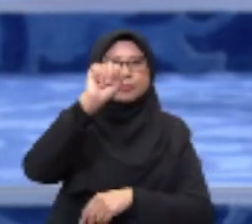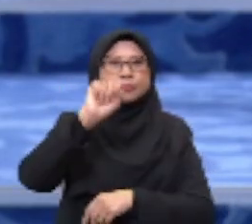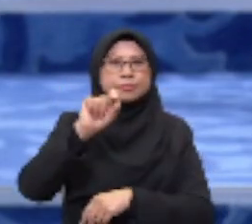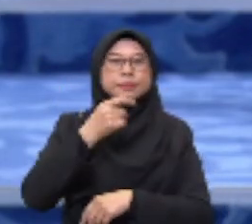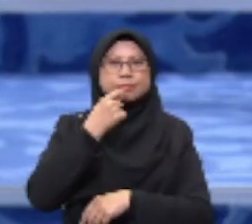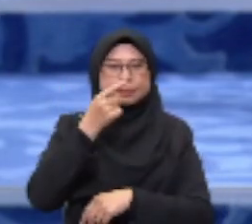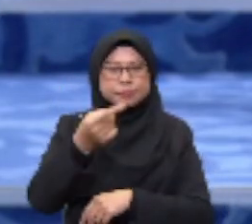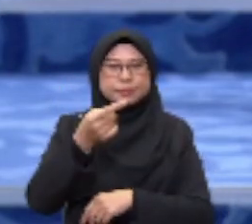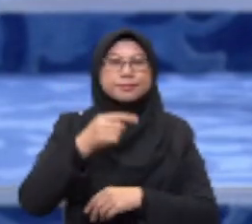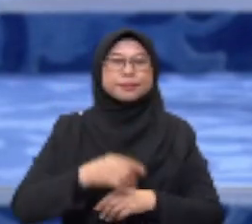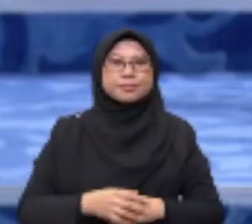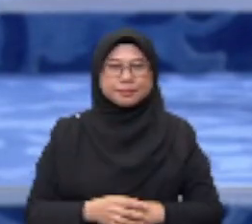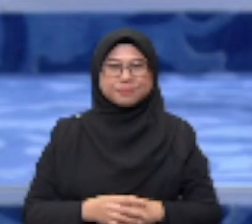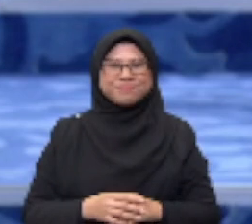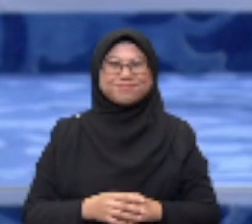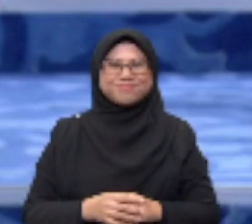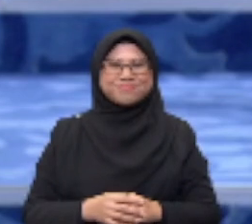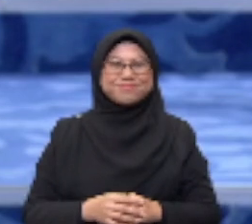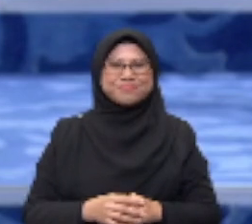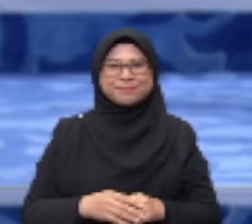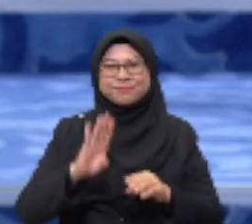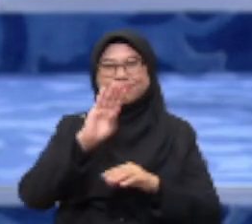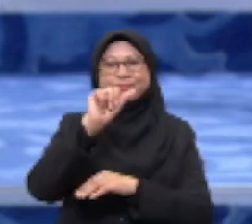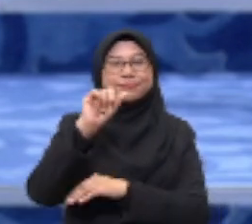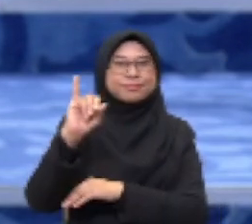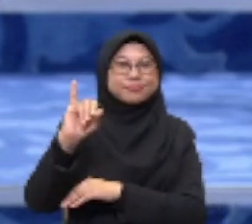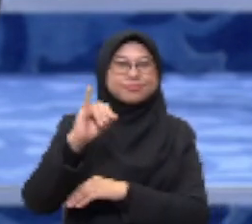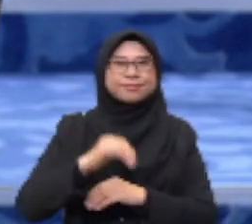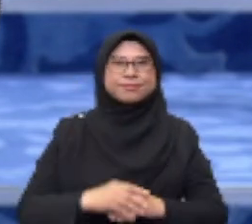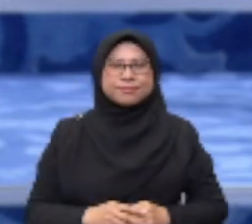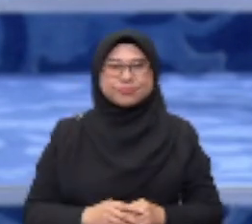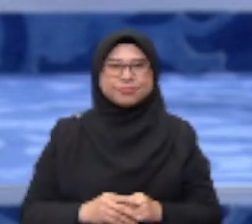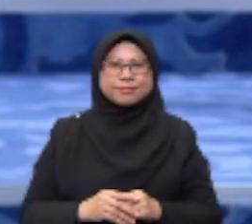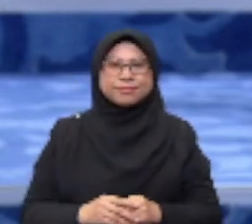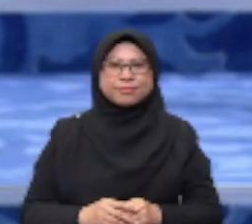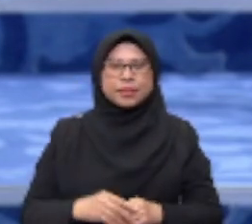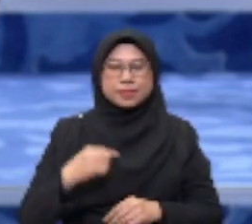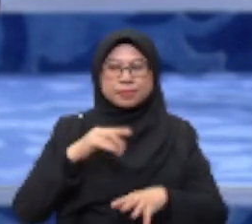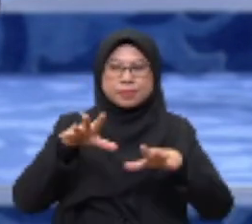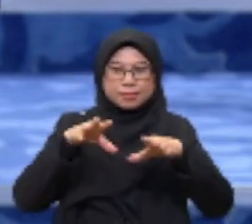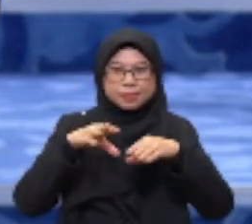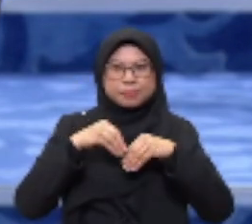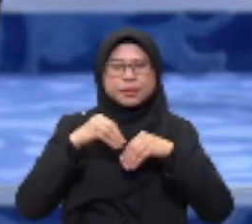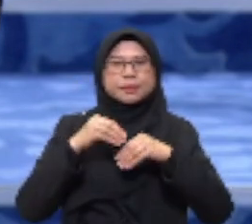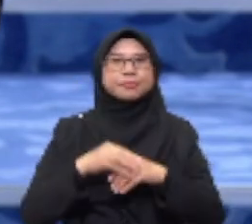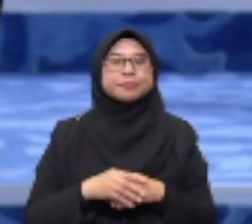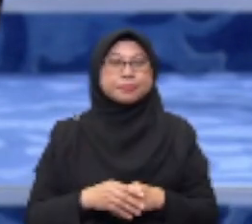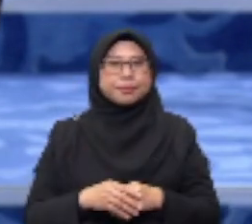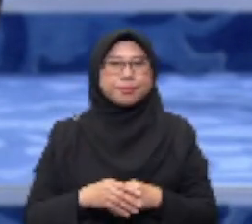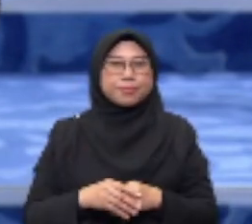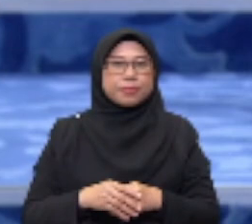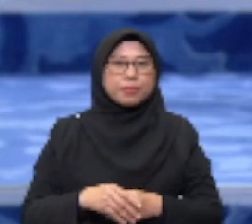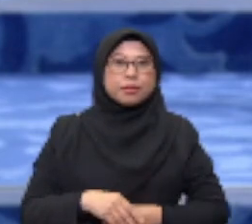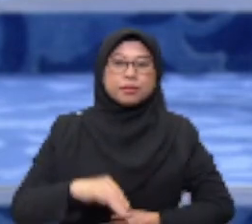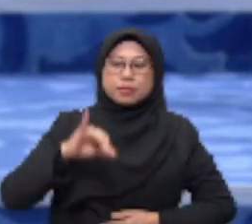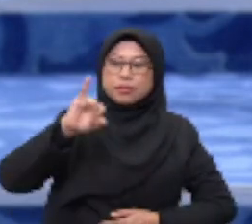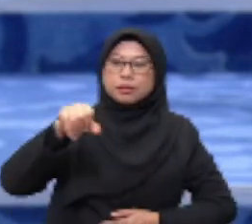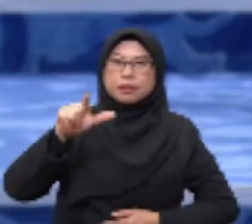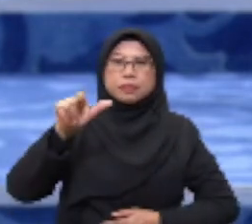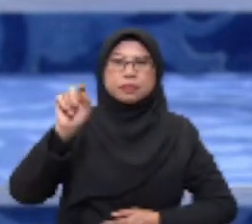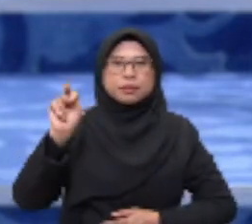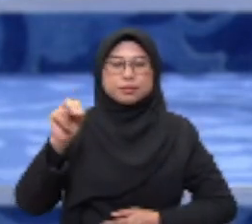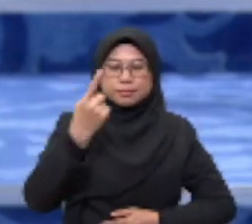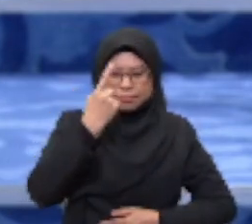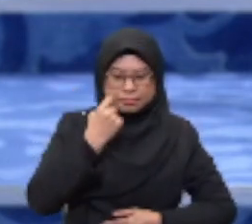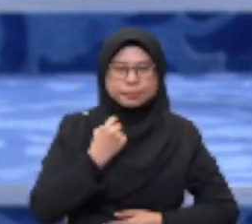sebut ni adalah balai. Jadi tak apa, saya terima baik. Isunya yang Jerlon lahirkan